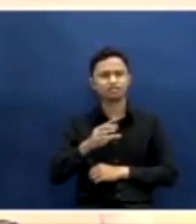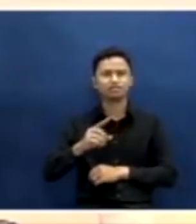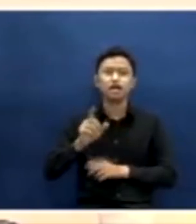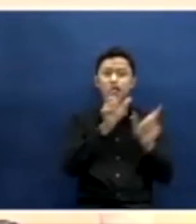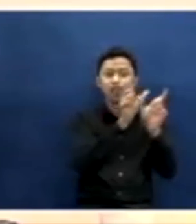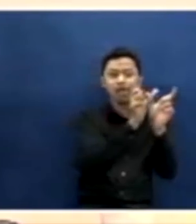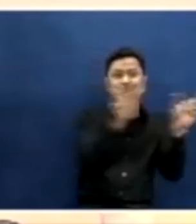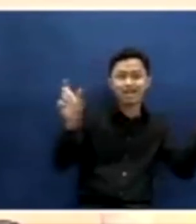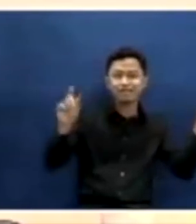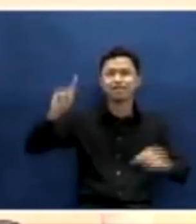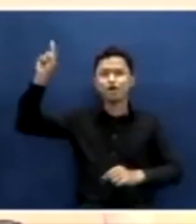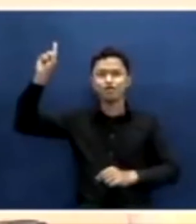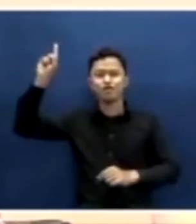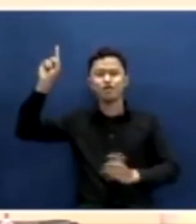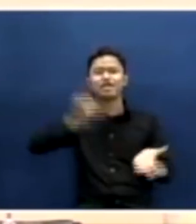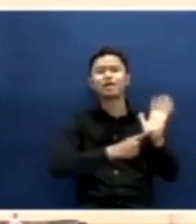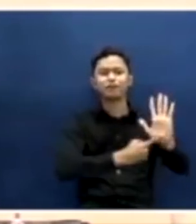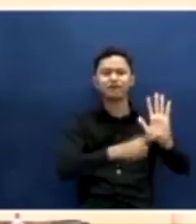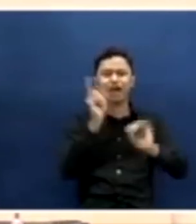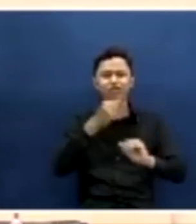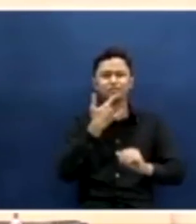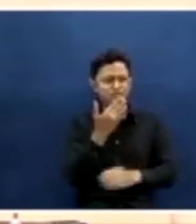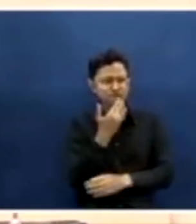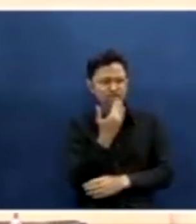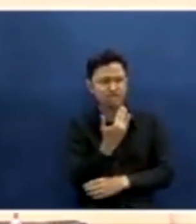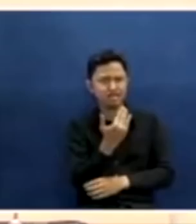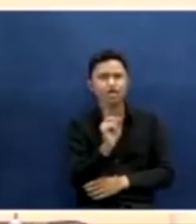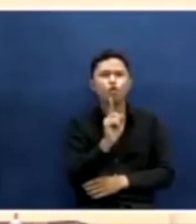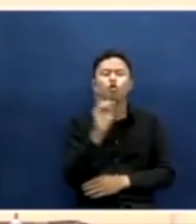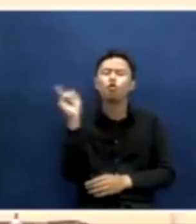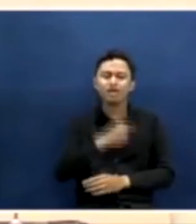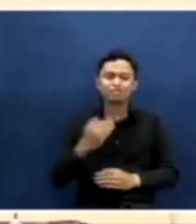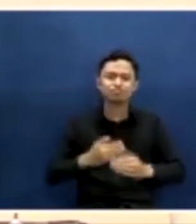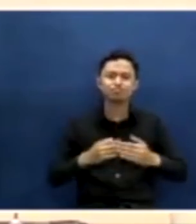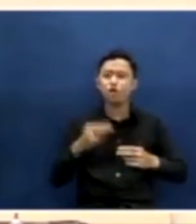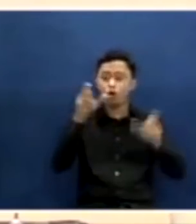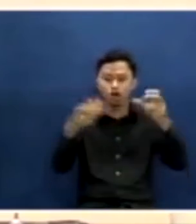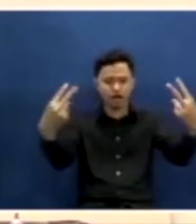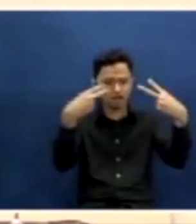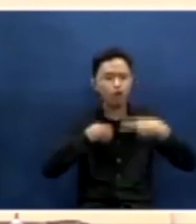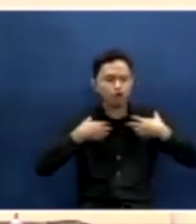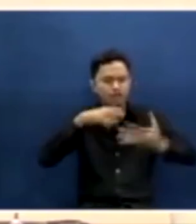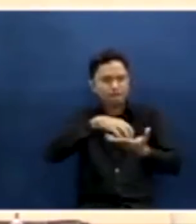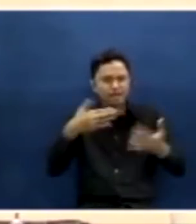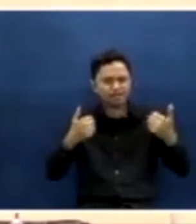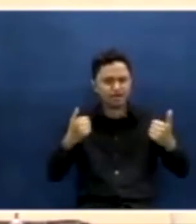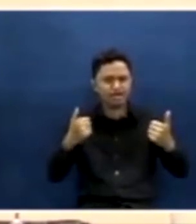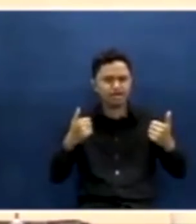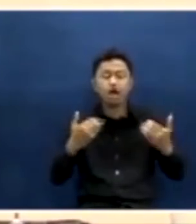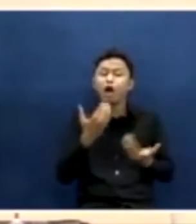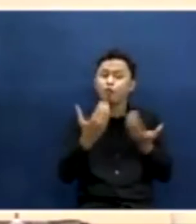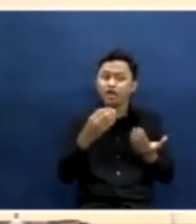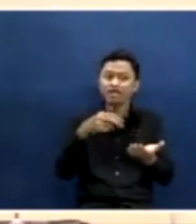Allah itu tidak boleh dengan rajehan menyampaikan kalimat Allah itu harus yang terbaik semoga panggung ini akan menjadi sebab kebaikan